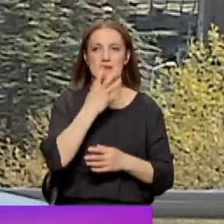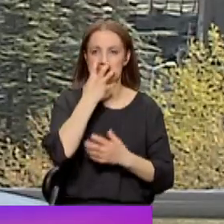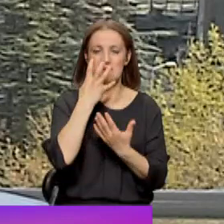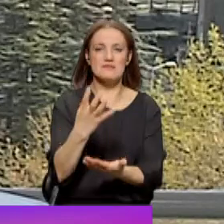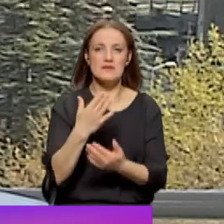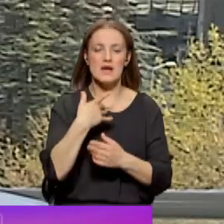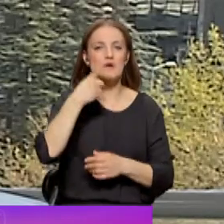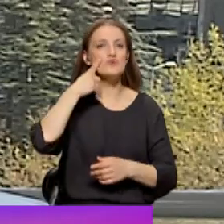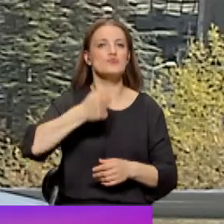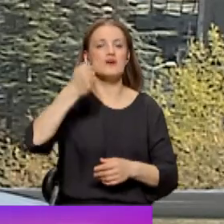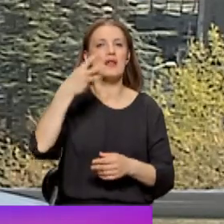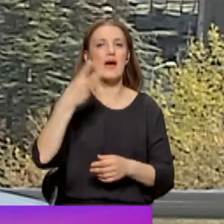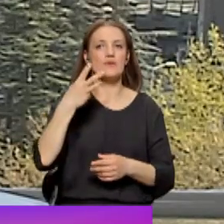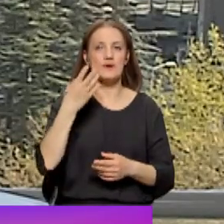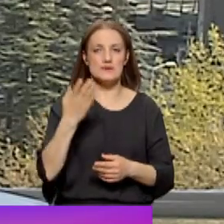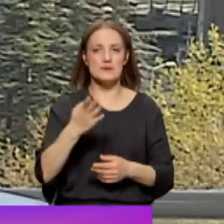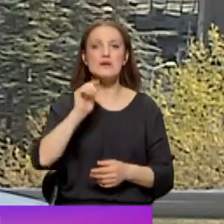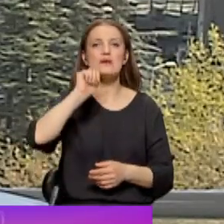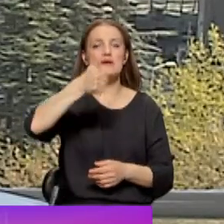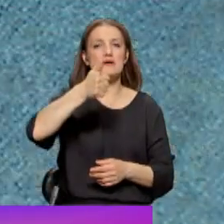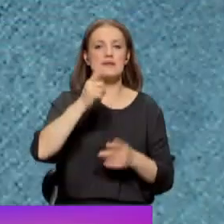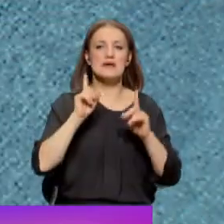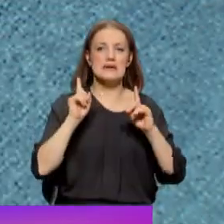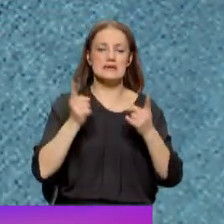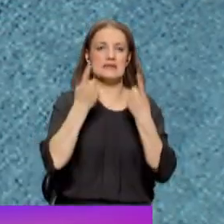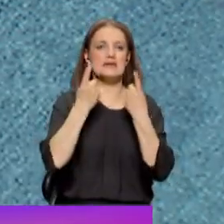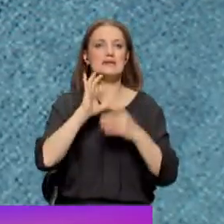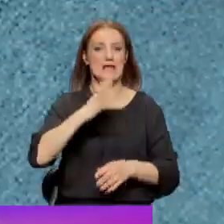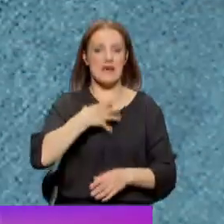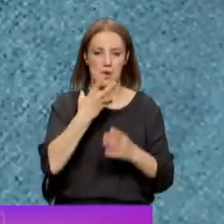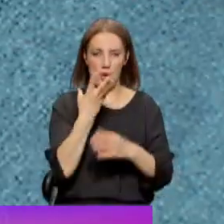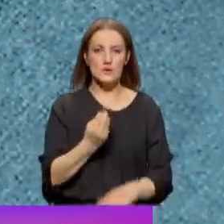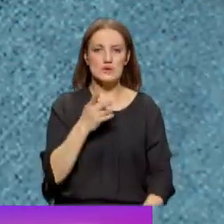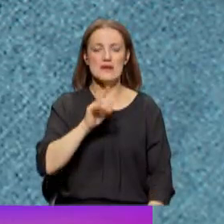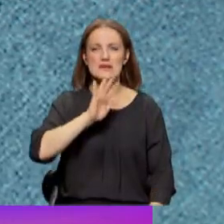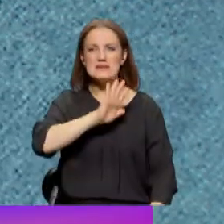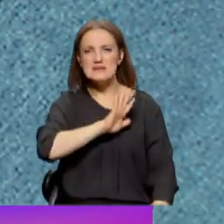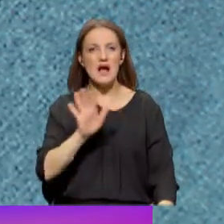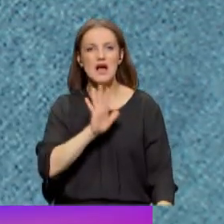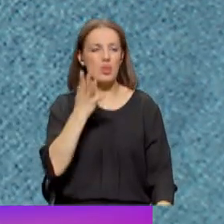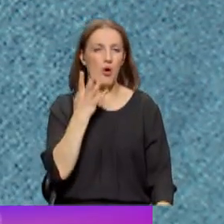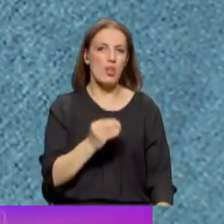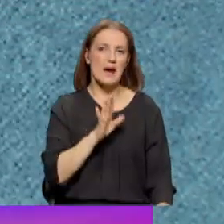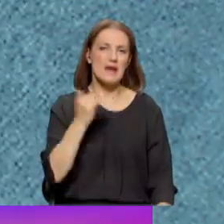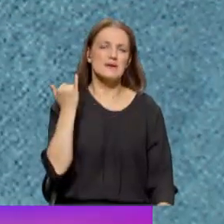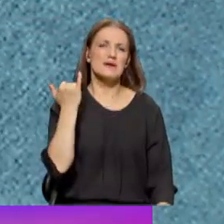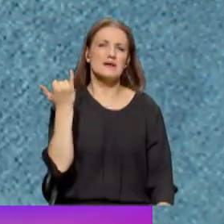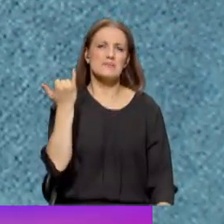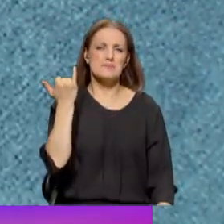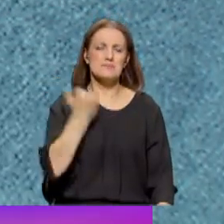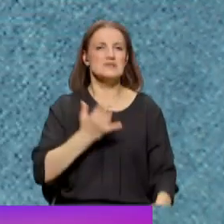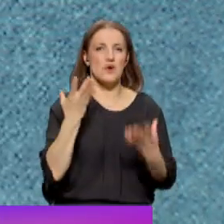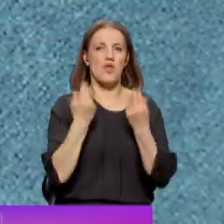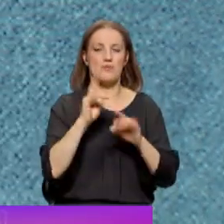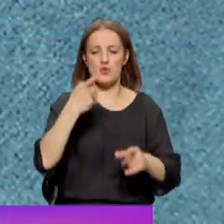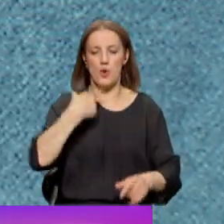Mesela Cumhurbaşkanı Erdoğan'dan yarın yetki sahibi olduğunuzda sakın ola kirlenmeyin. Çok